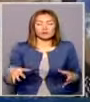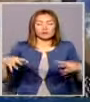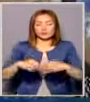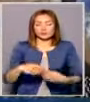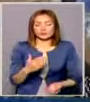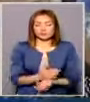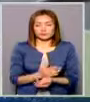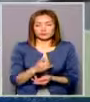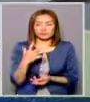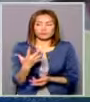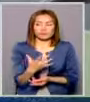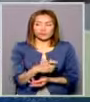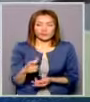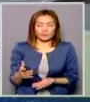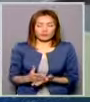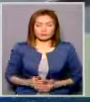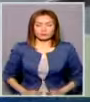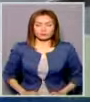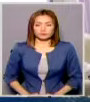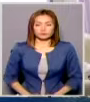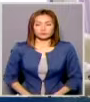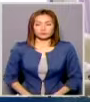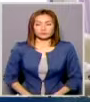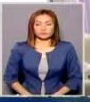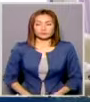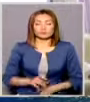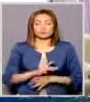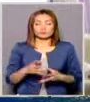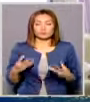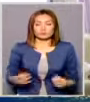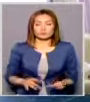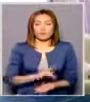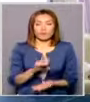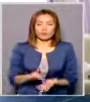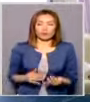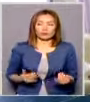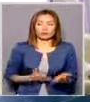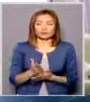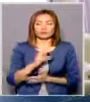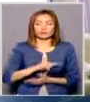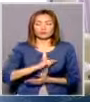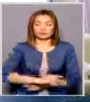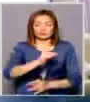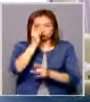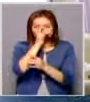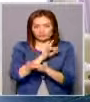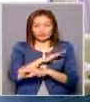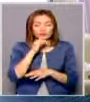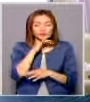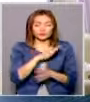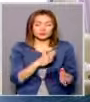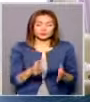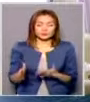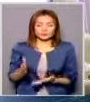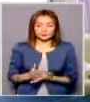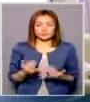шақталған. Мұнда 105 тұрғын бар. Мерекеге байланысты орталықтарымызда қызмет алушыларға арналған мәдени шаралар өте жиі өтіп